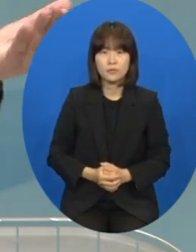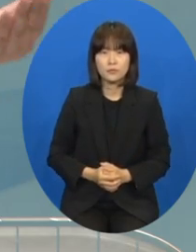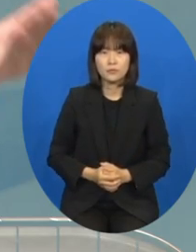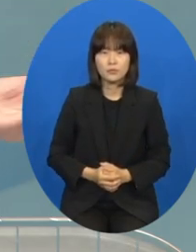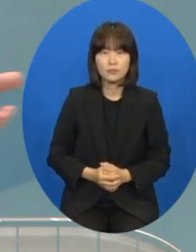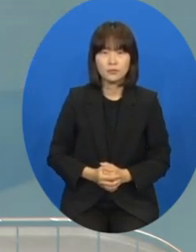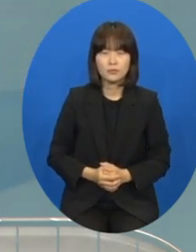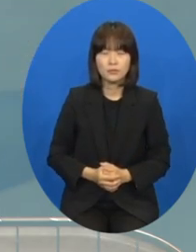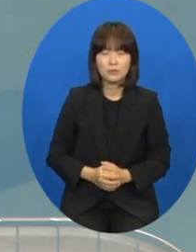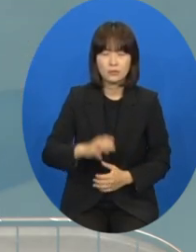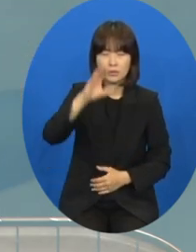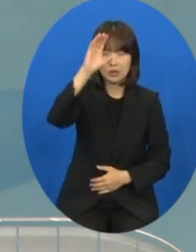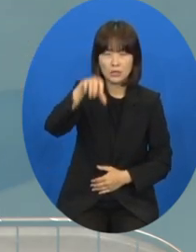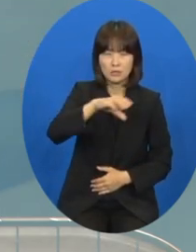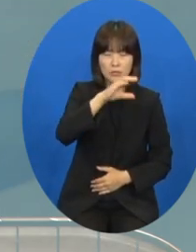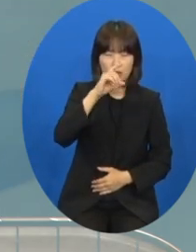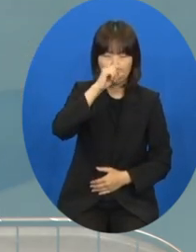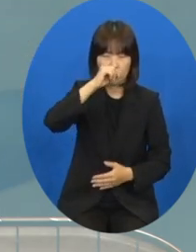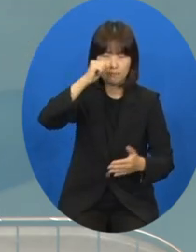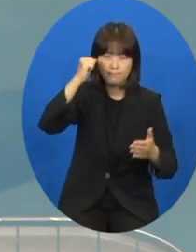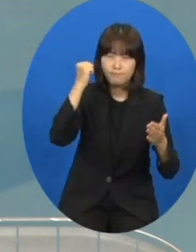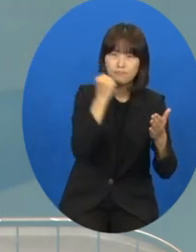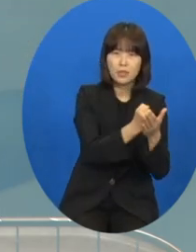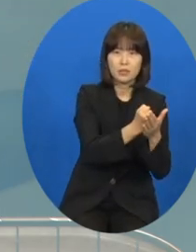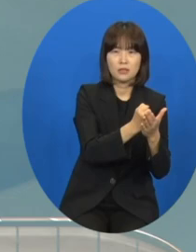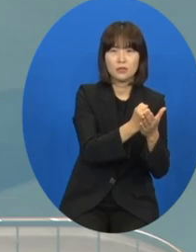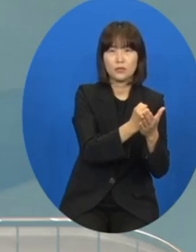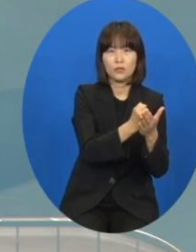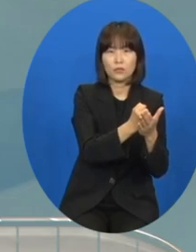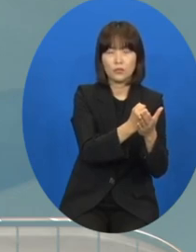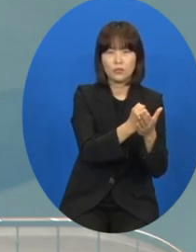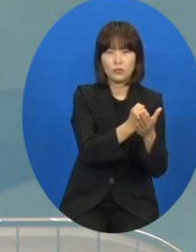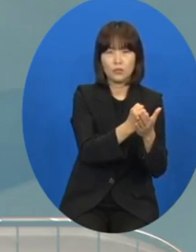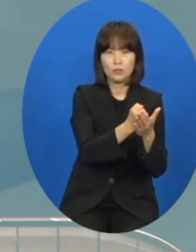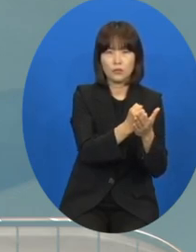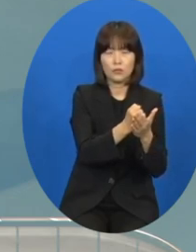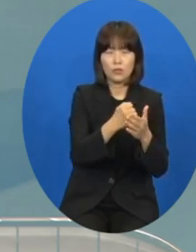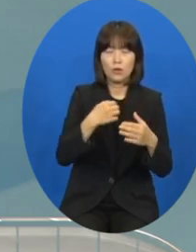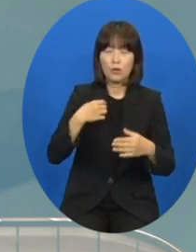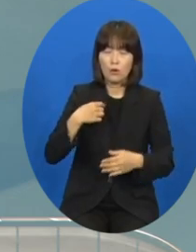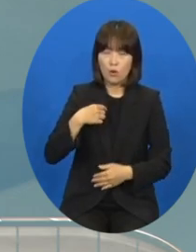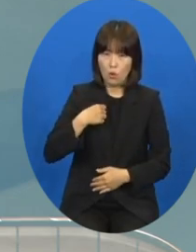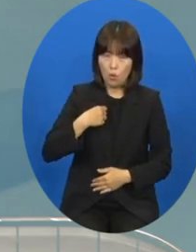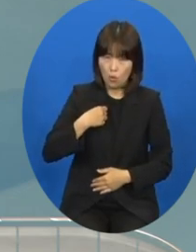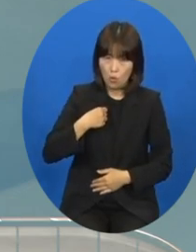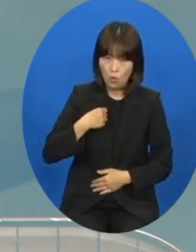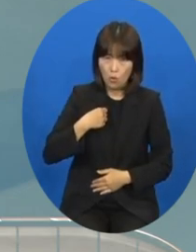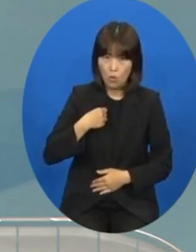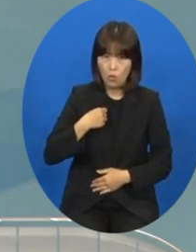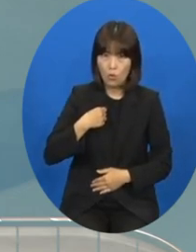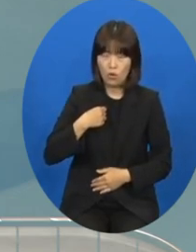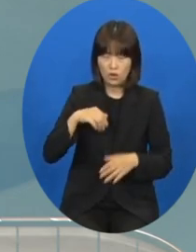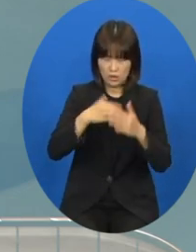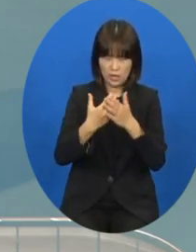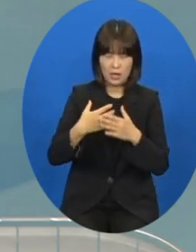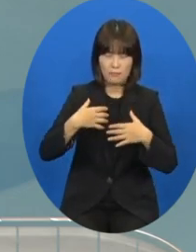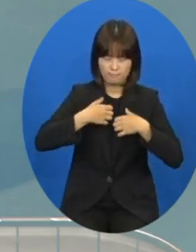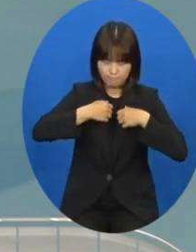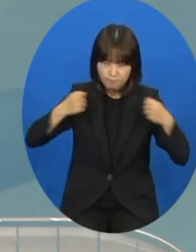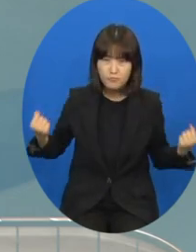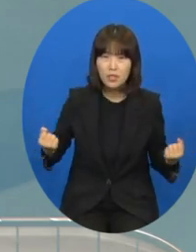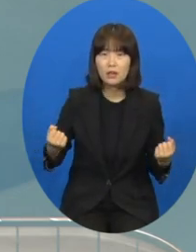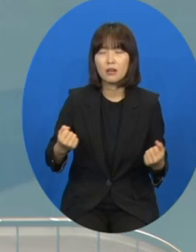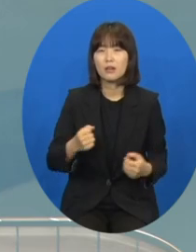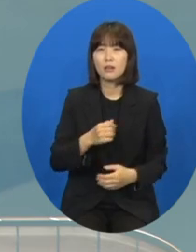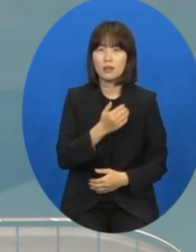비참하게 십자가에 못 박히시고 그리고 겉옷과 속옷이 다 벗겨지는 말할 수 없는 수치를